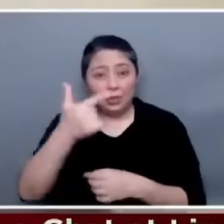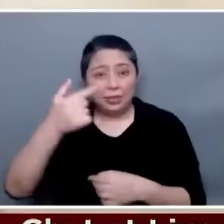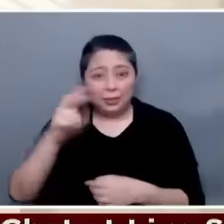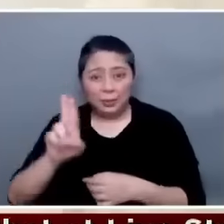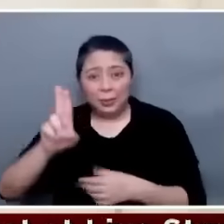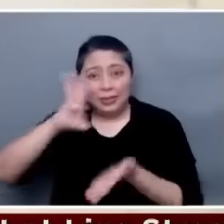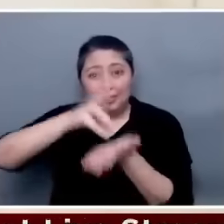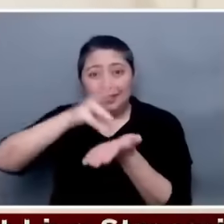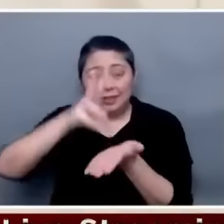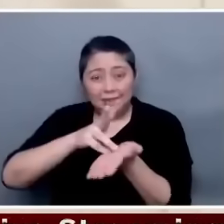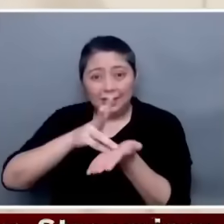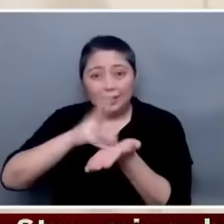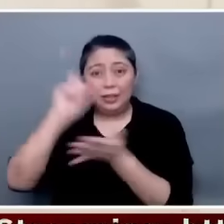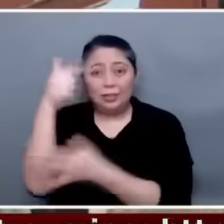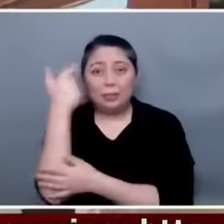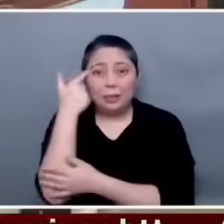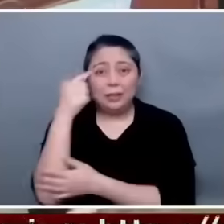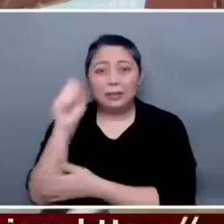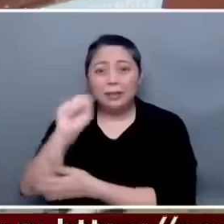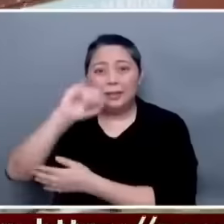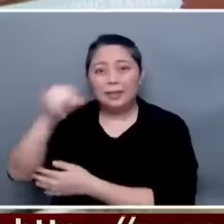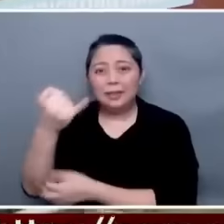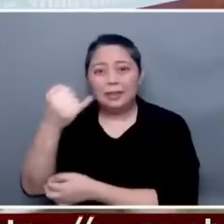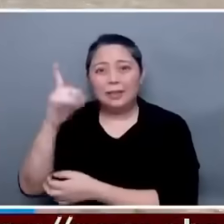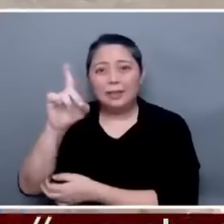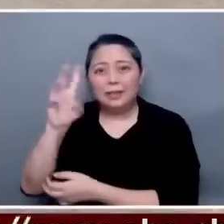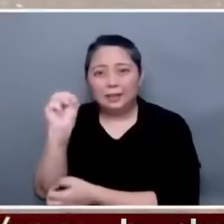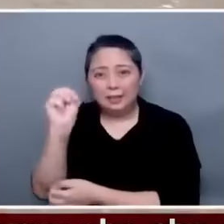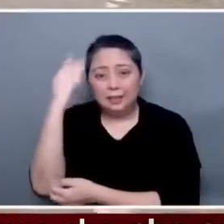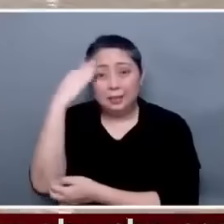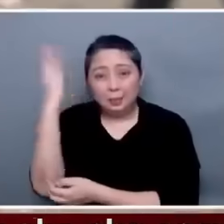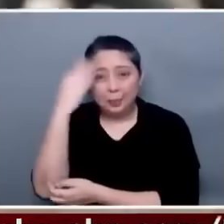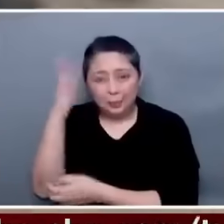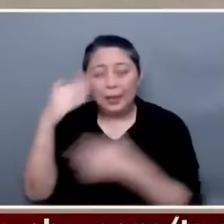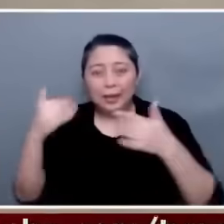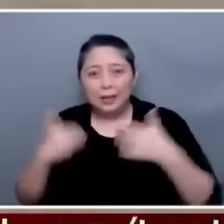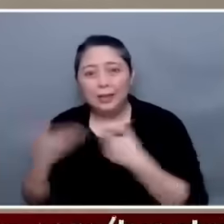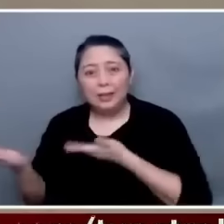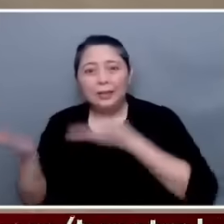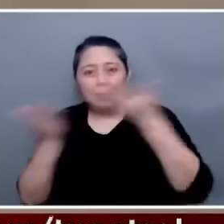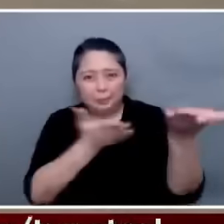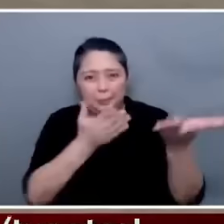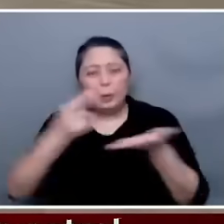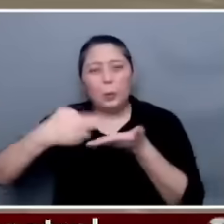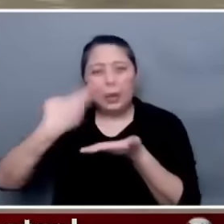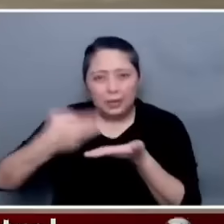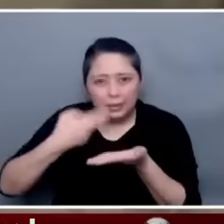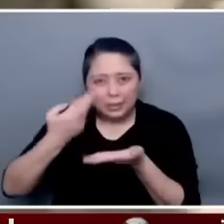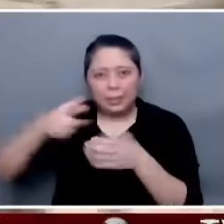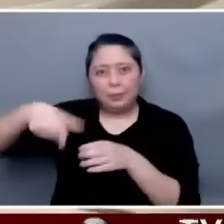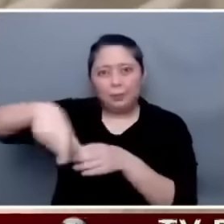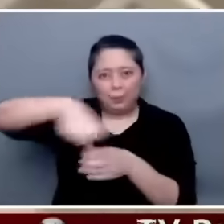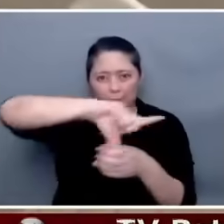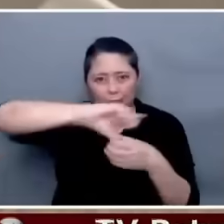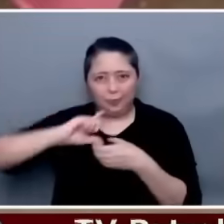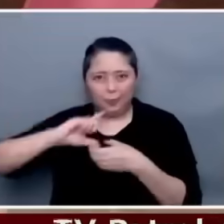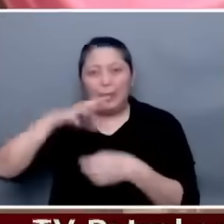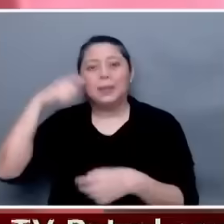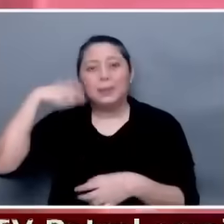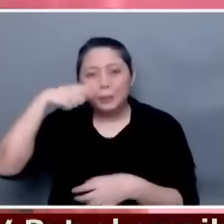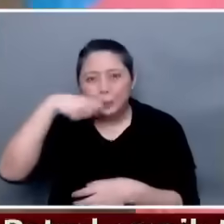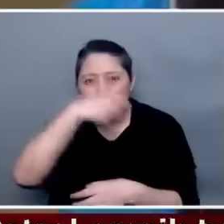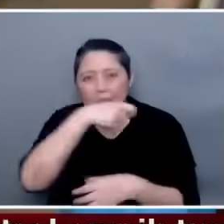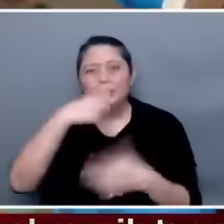Monte, naipamahagi po ng ABS-CBN Foundation ang supply ng bigas, canned goods at hygiene kits sa mga taga-Barrio